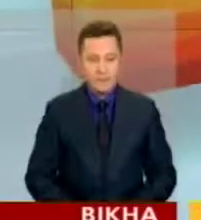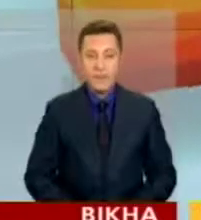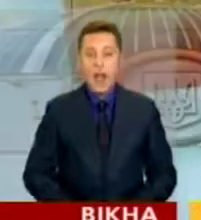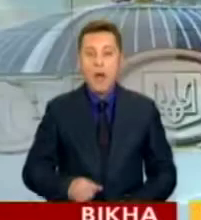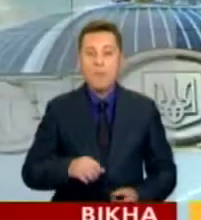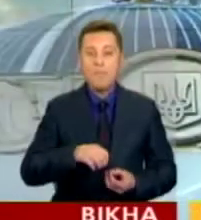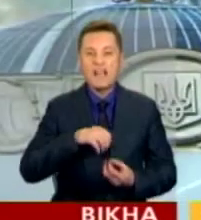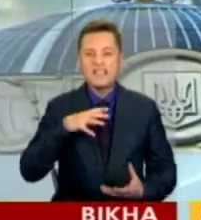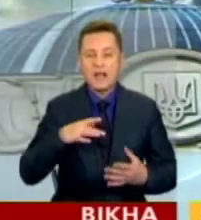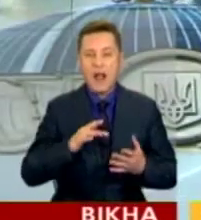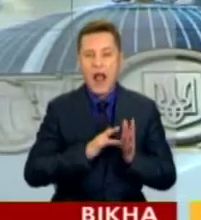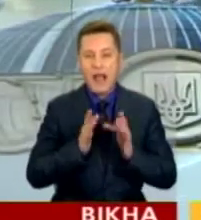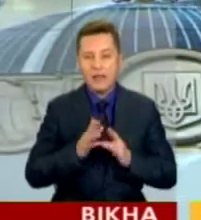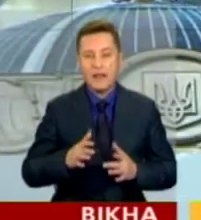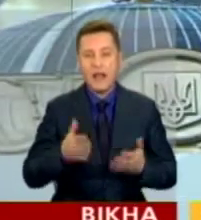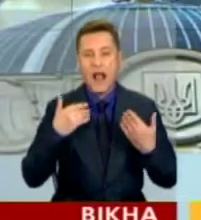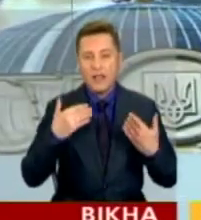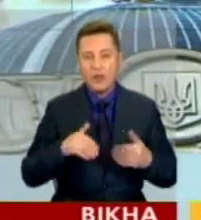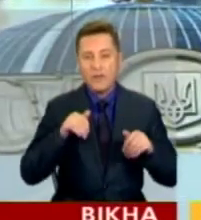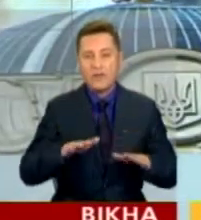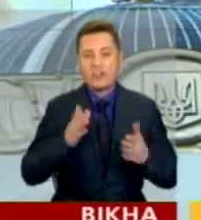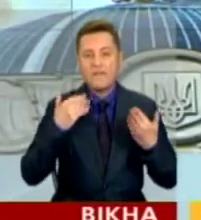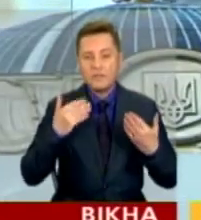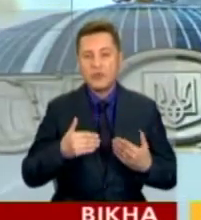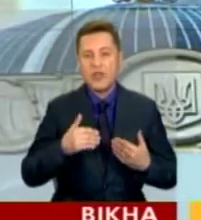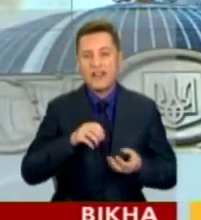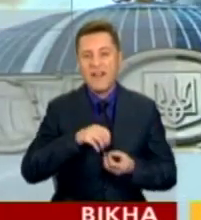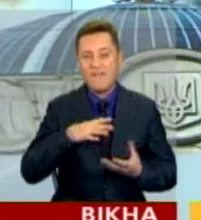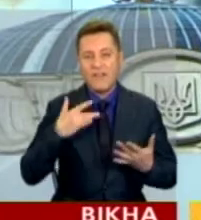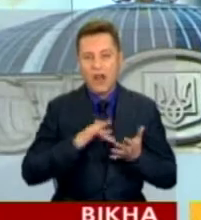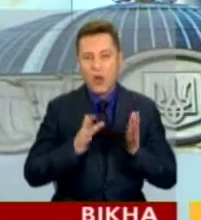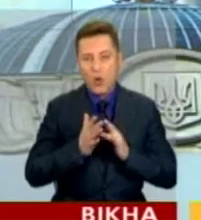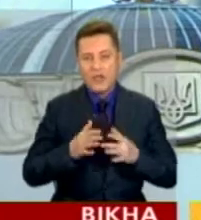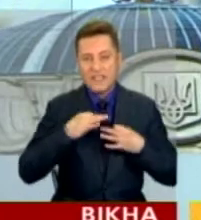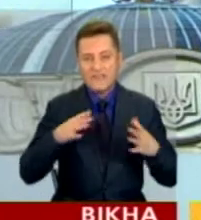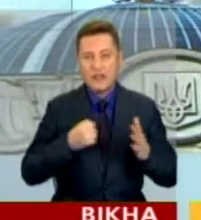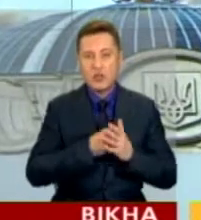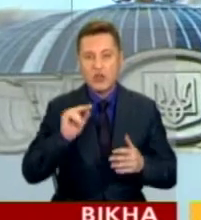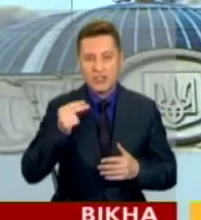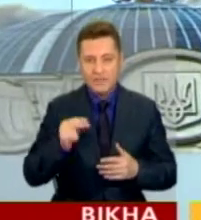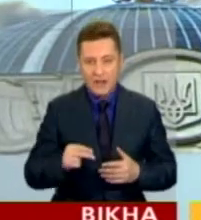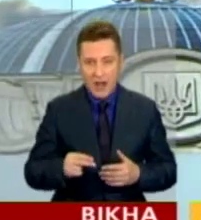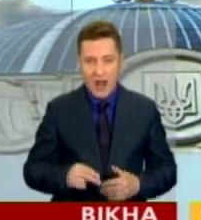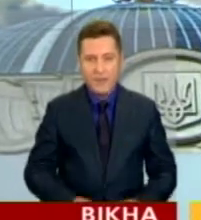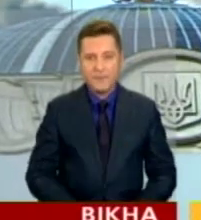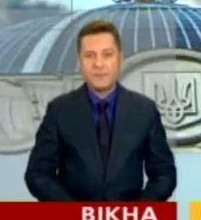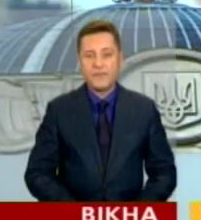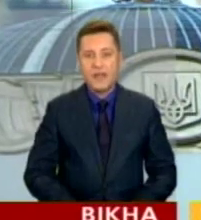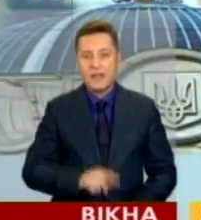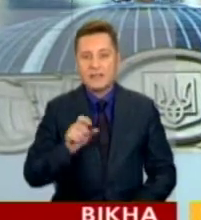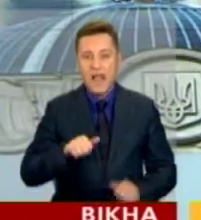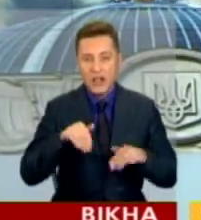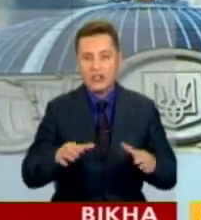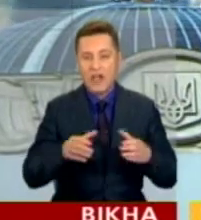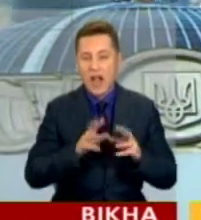Пасхальні канікули в Раді. Народні депутати вирішили відпочивати на великодні свята аж до четверга, і це більше, ніж мають неробочих днів українці за рішенням